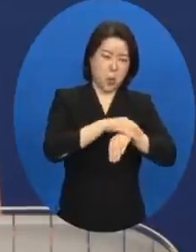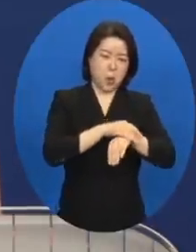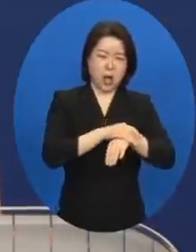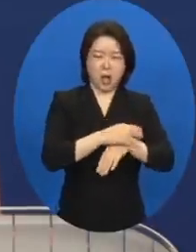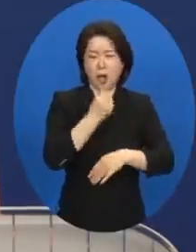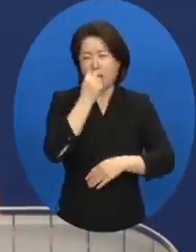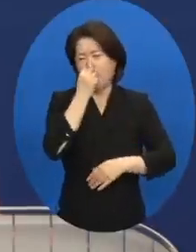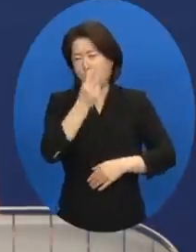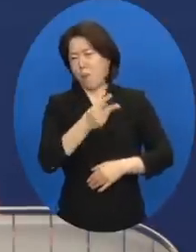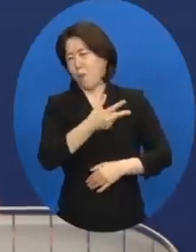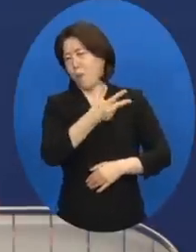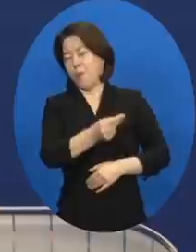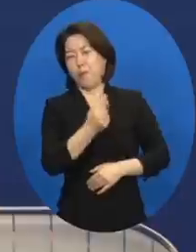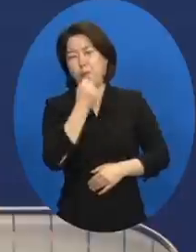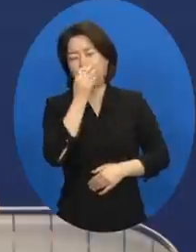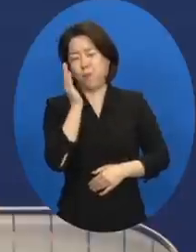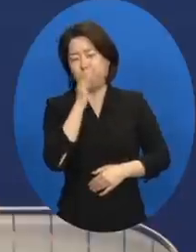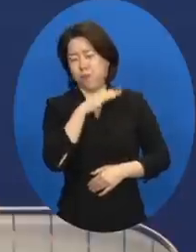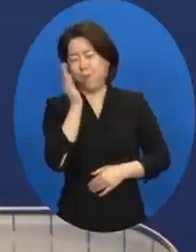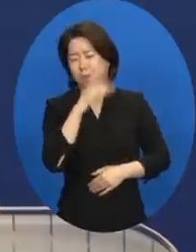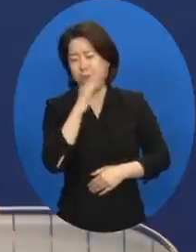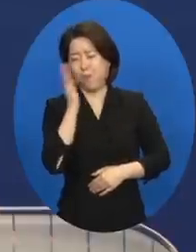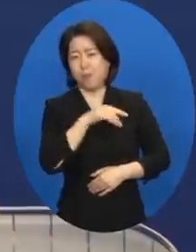풍겼던 냄새.